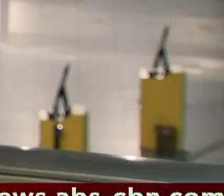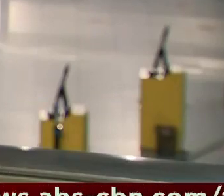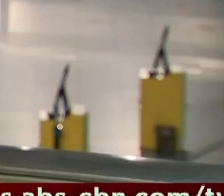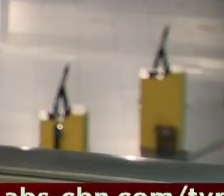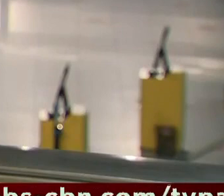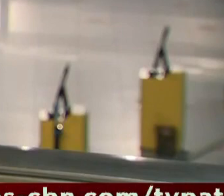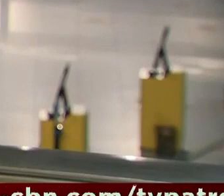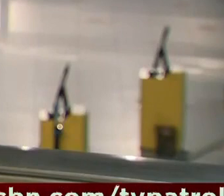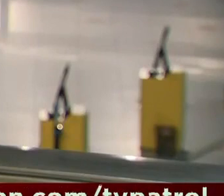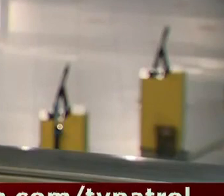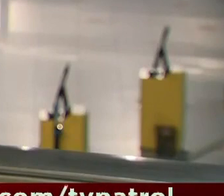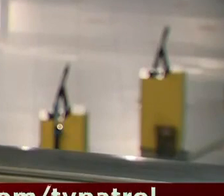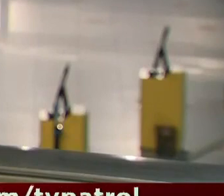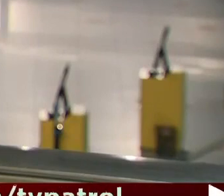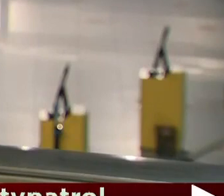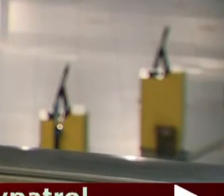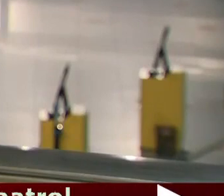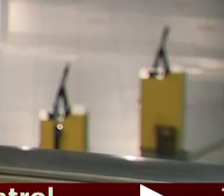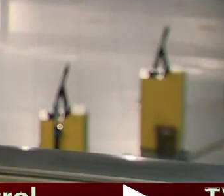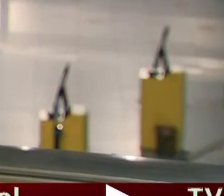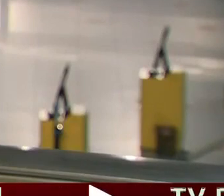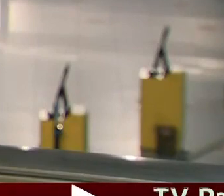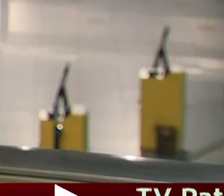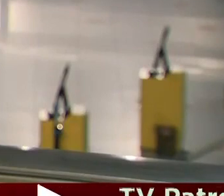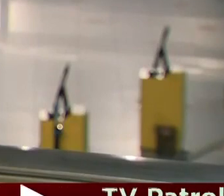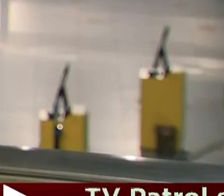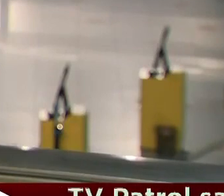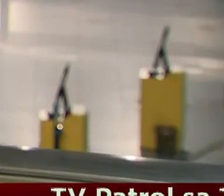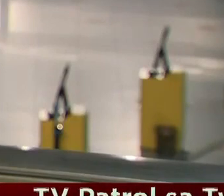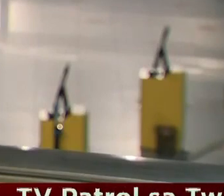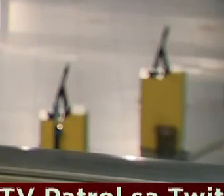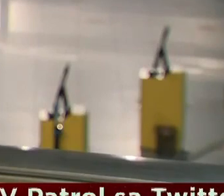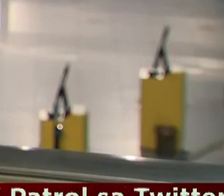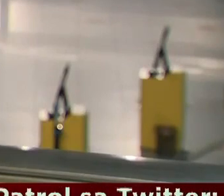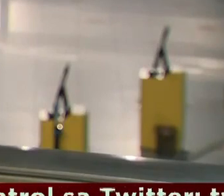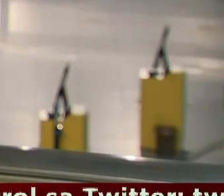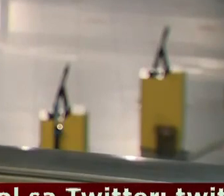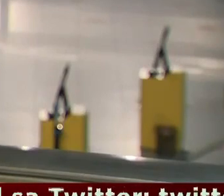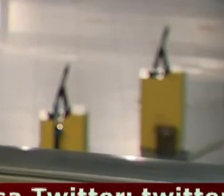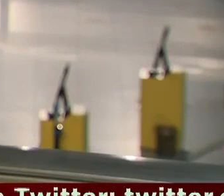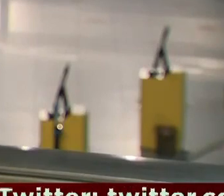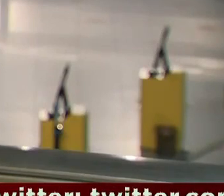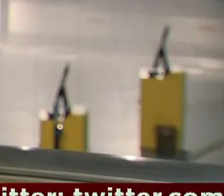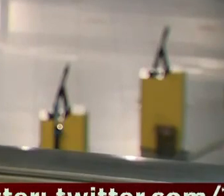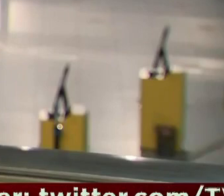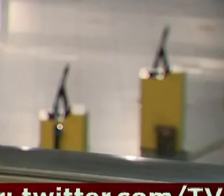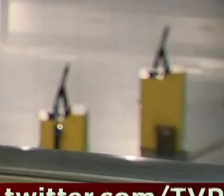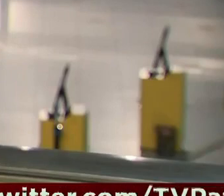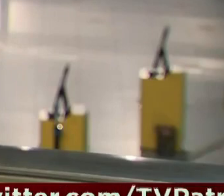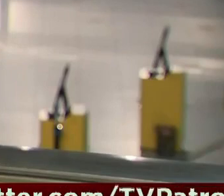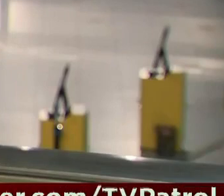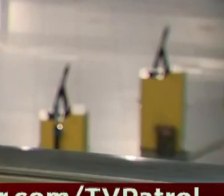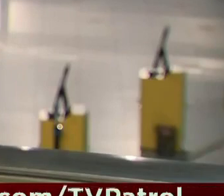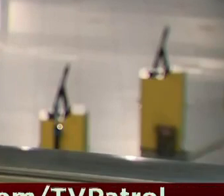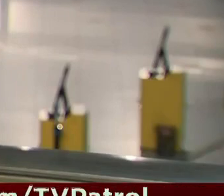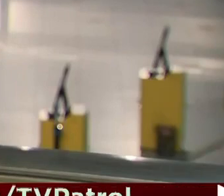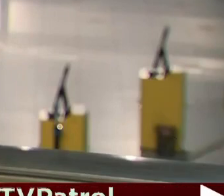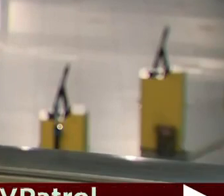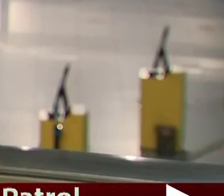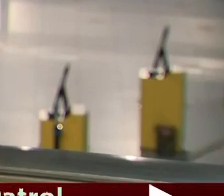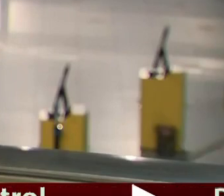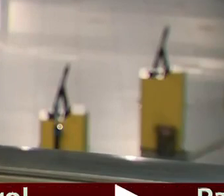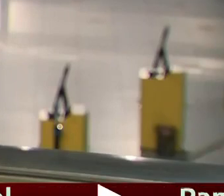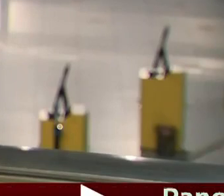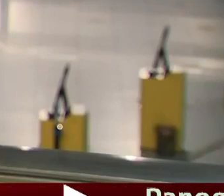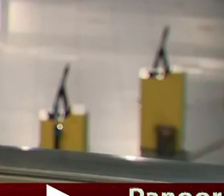ang in-demand ngayong Semana Santa. Nariyan ang papuntang Katiklan Airport na papuntang Boracay. Nariyan ang Bohol, Cebu at Puerto